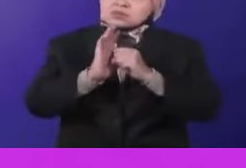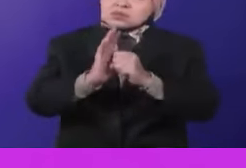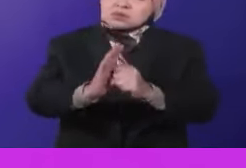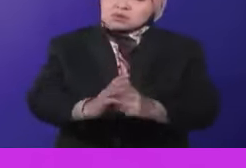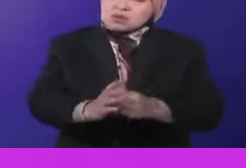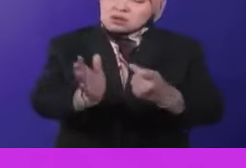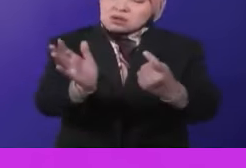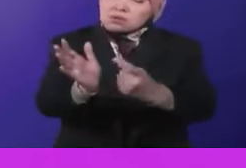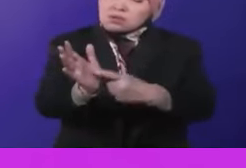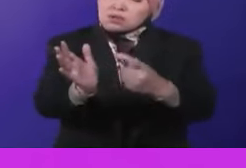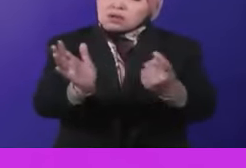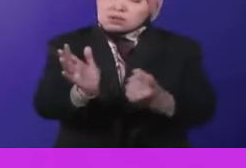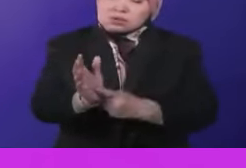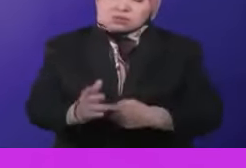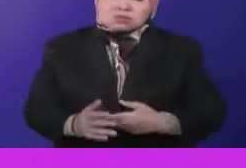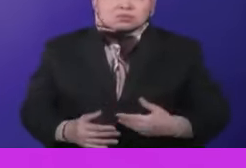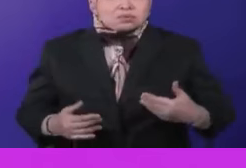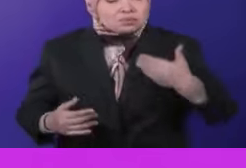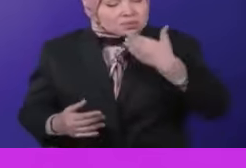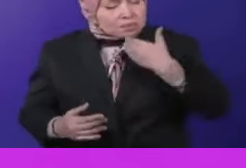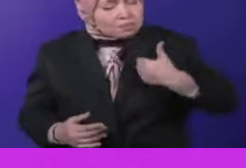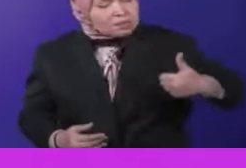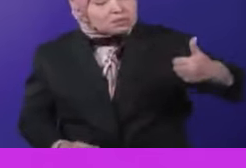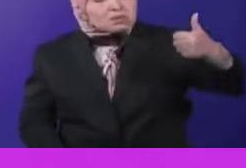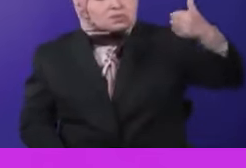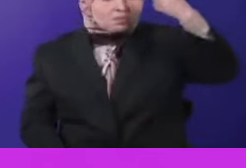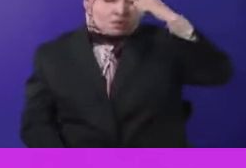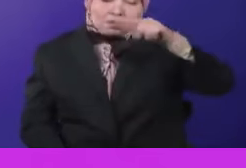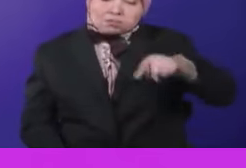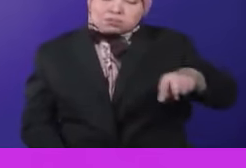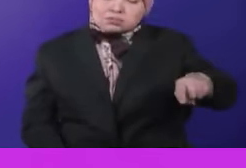تصدقوا خير لكم